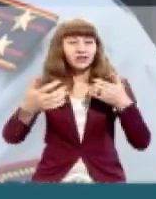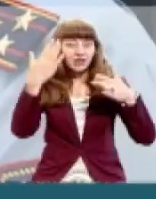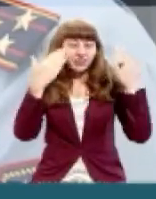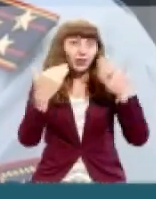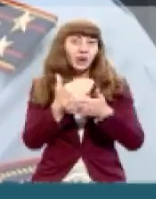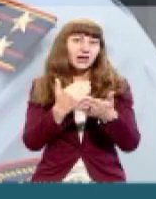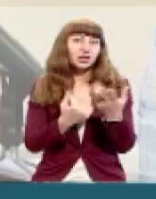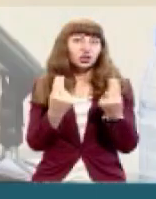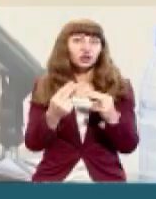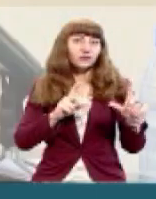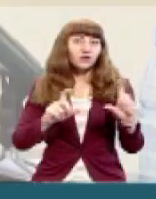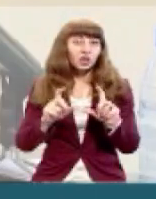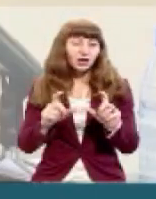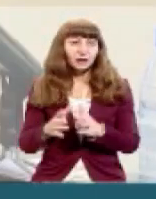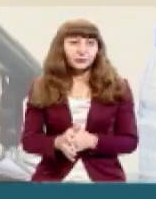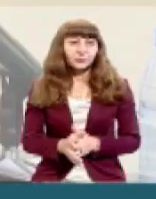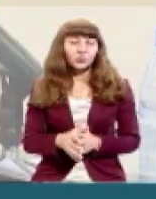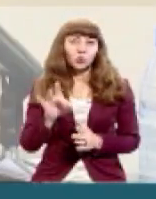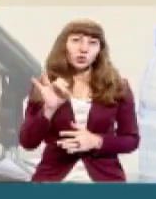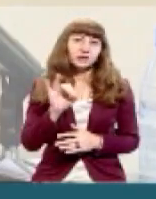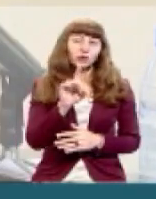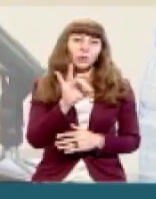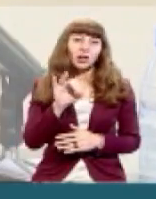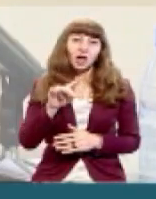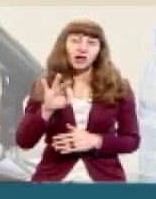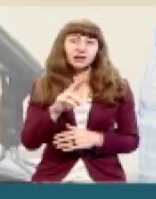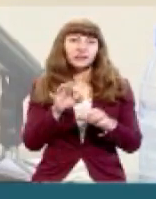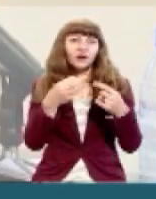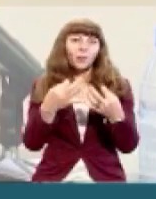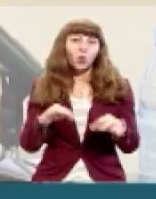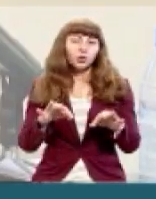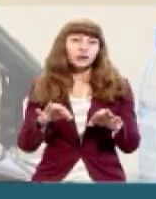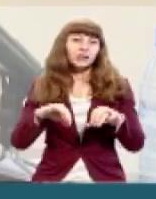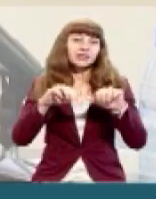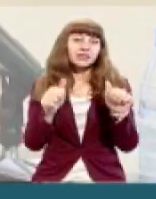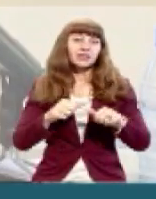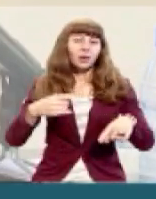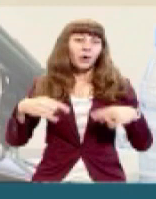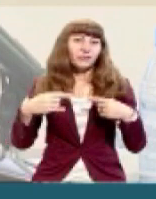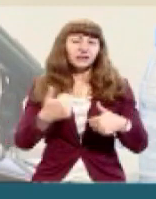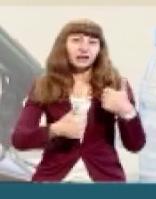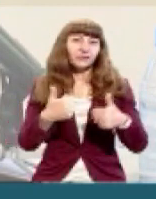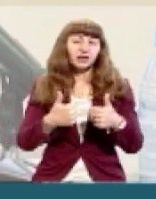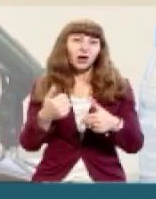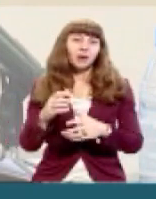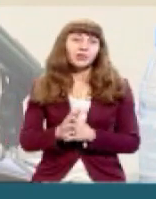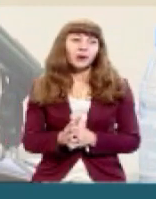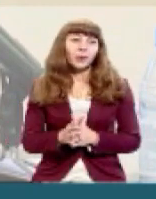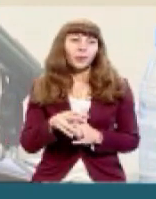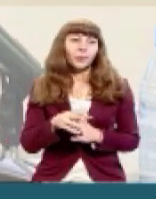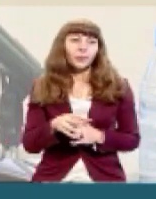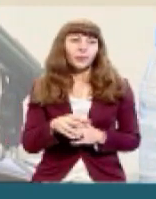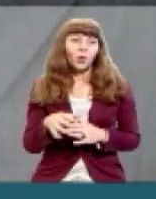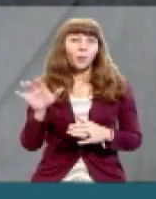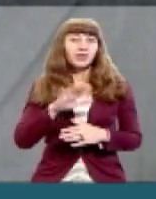алып фигуралар мен шахмат ойыны, тоғызқұмалақ, футболдан еркін стиль, баскетбол лақтыру жарысы күтілуде. Ал 17:00-ден бастап